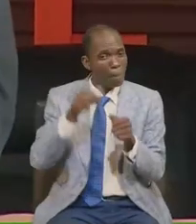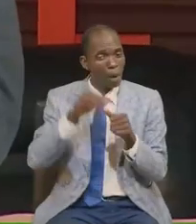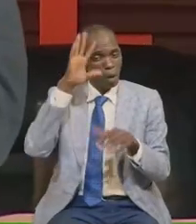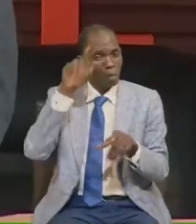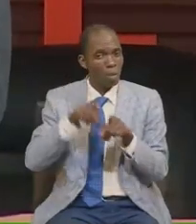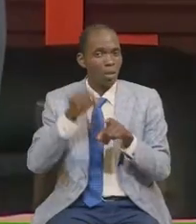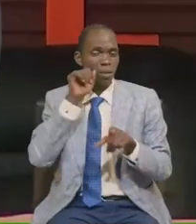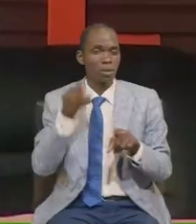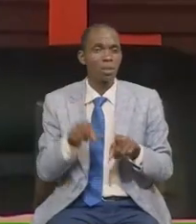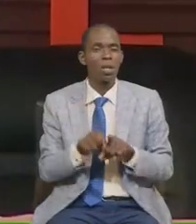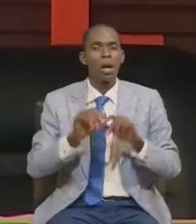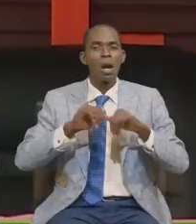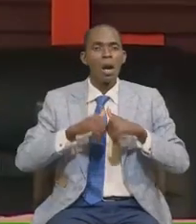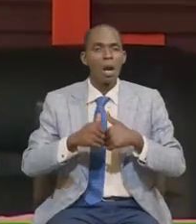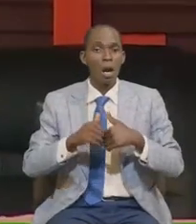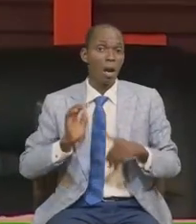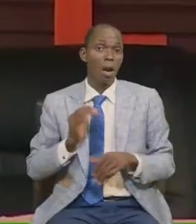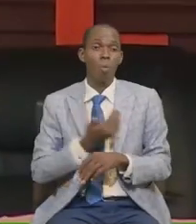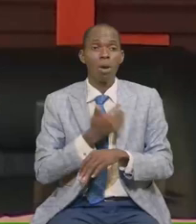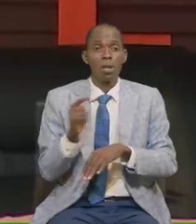notre travail et notre peine,